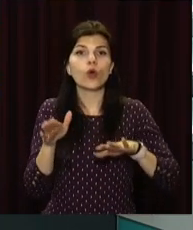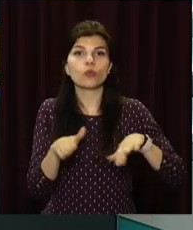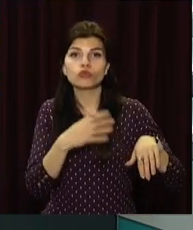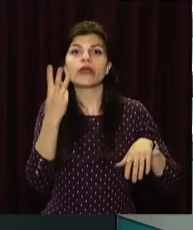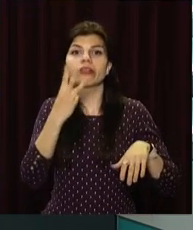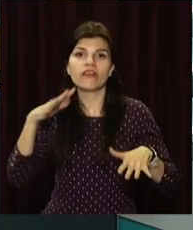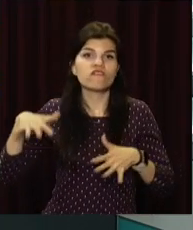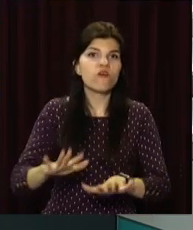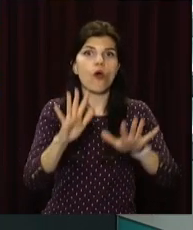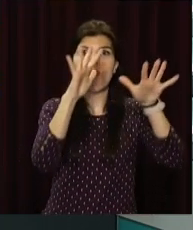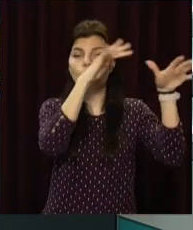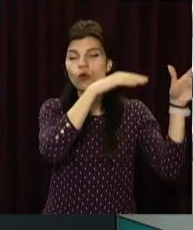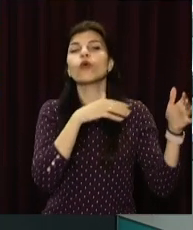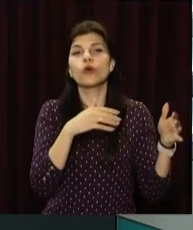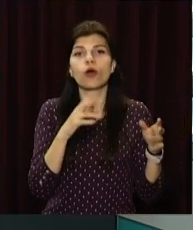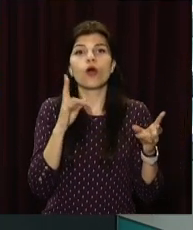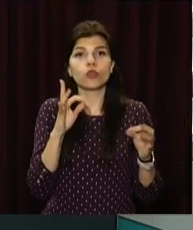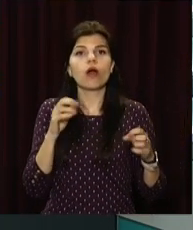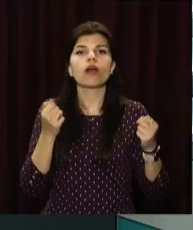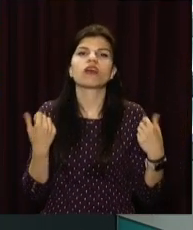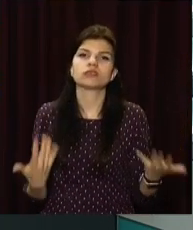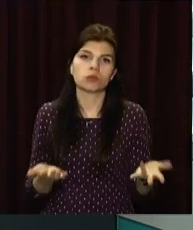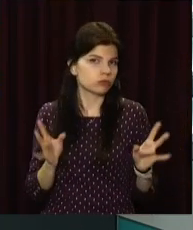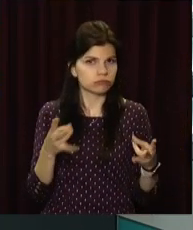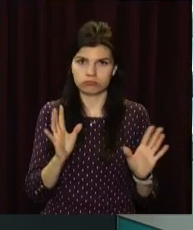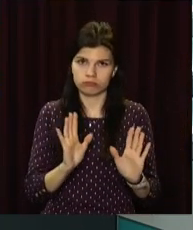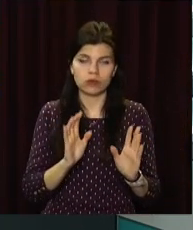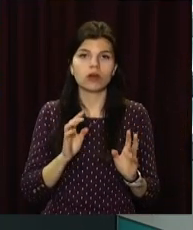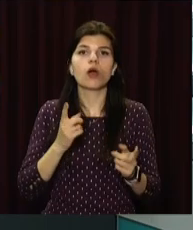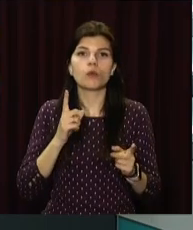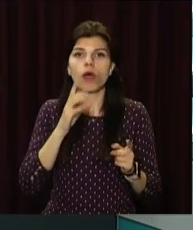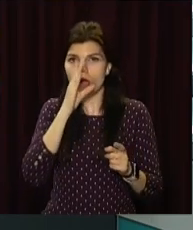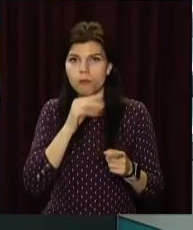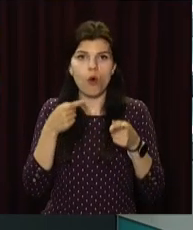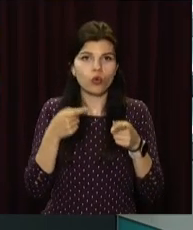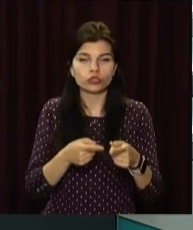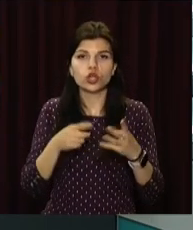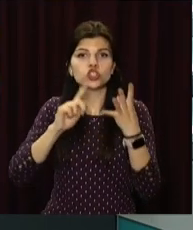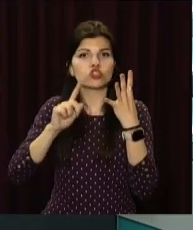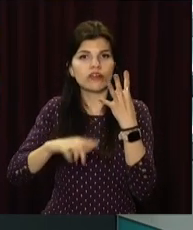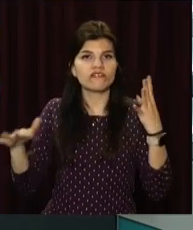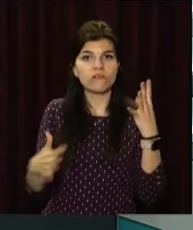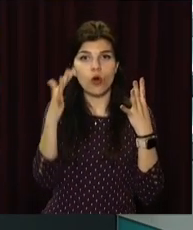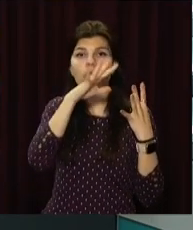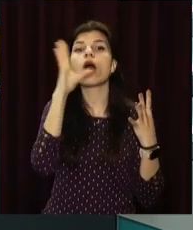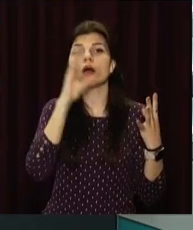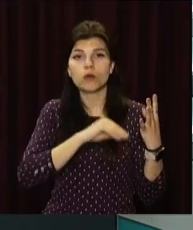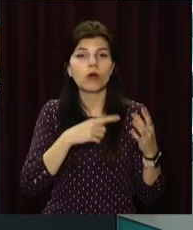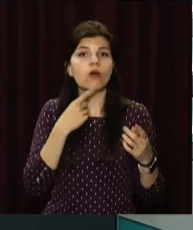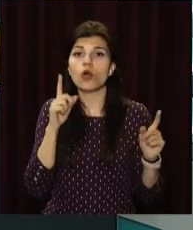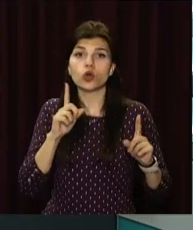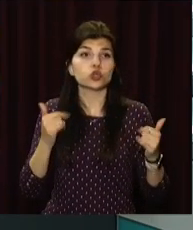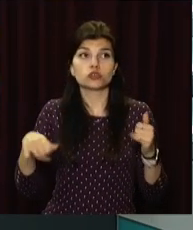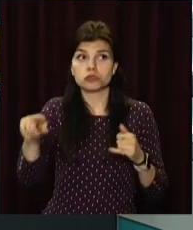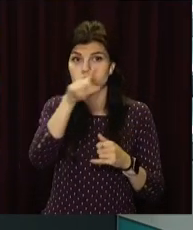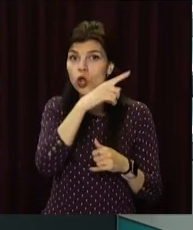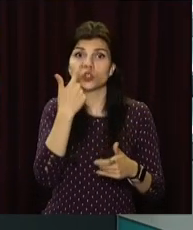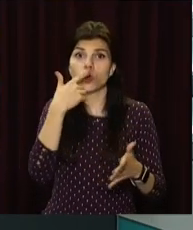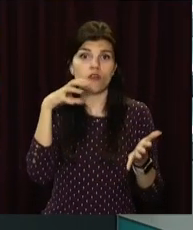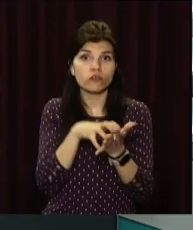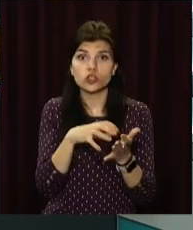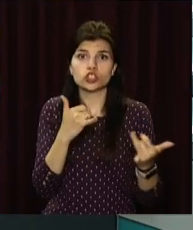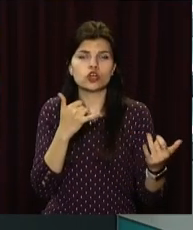третю хвилю пандемії, натомість розслаблятися не варто, бо зберігається загроза четвертої. Хоча наразі жоден регіон не входить до